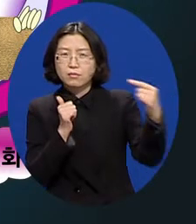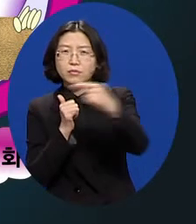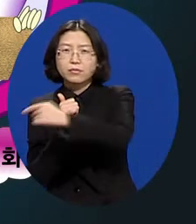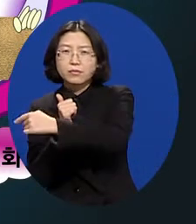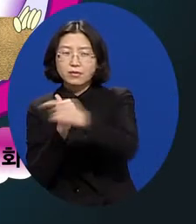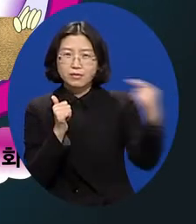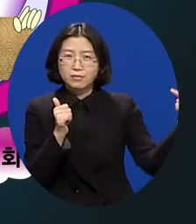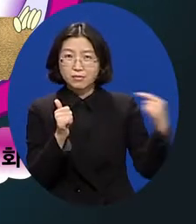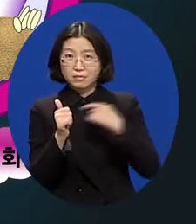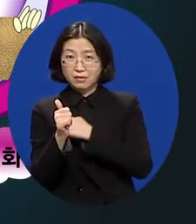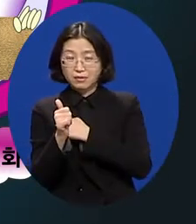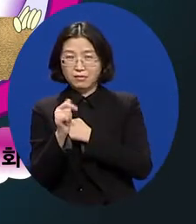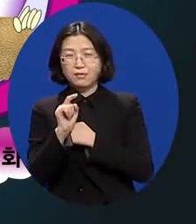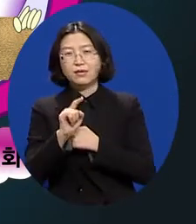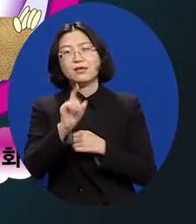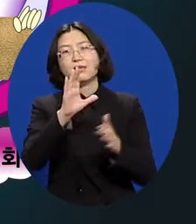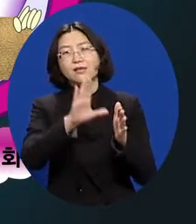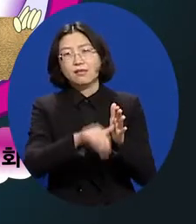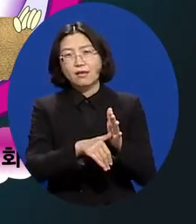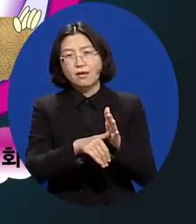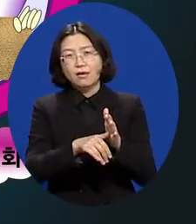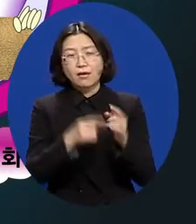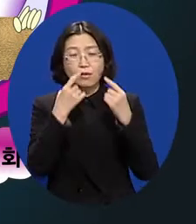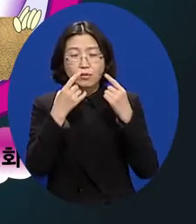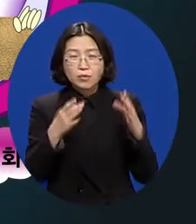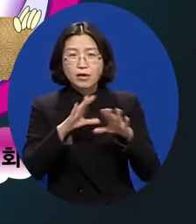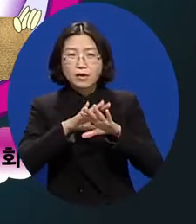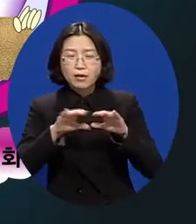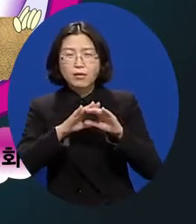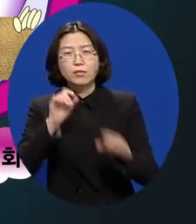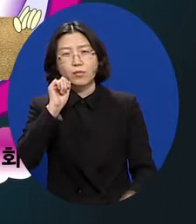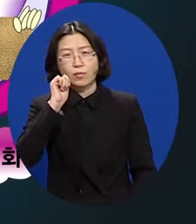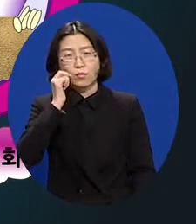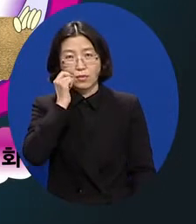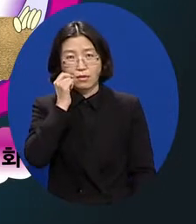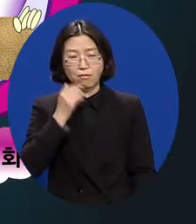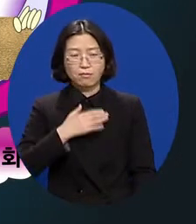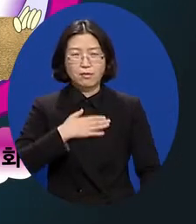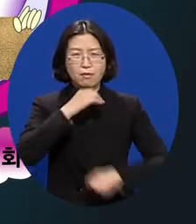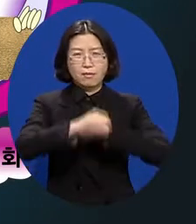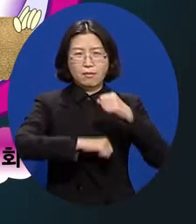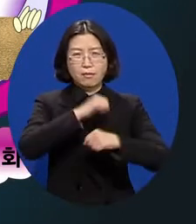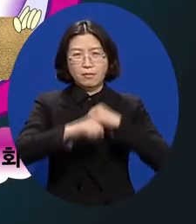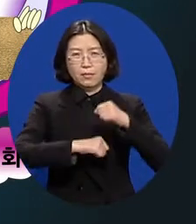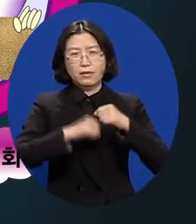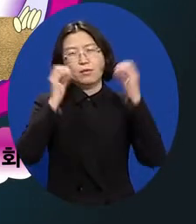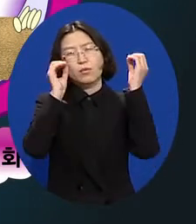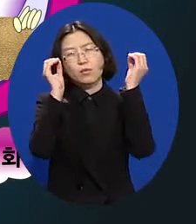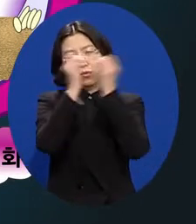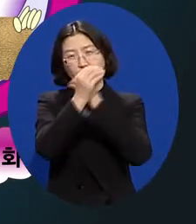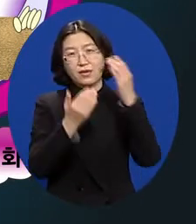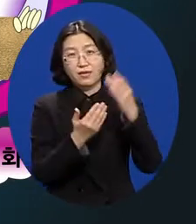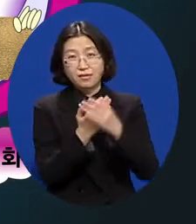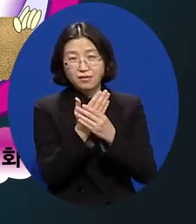이렇게 되면 해석을 정확하게 할수 없게 되고 혼자 내 방식대로 해석을 하게 돼서 오해도 생기고